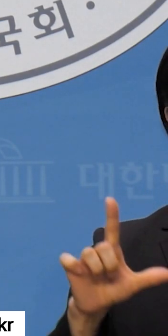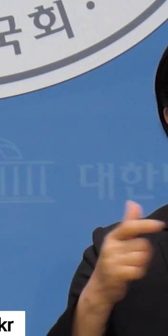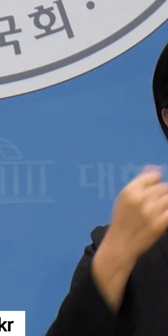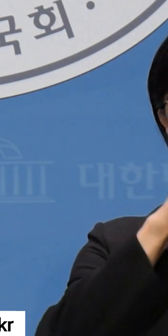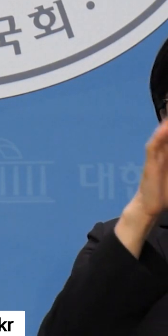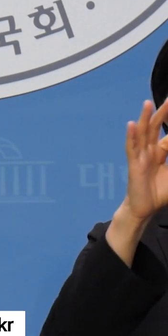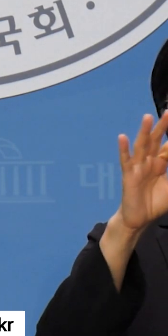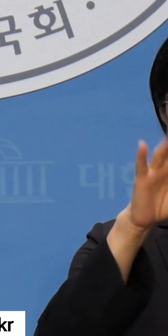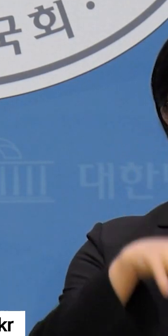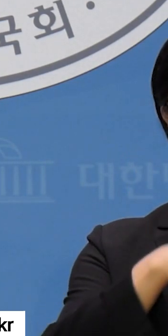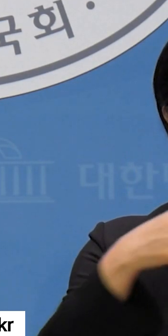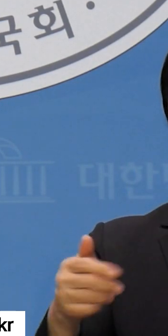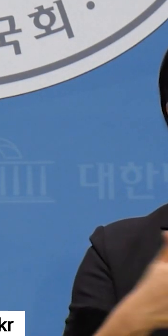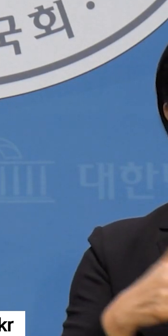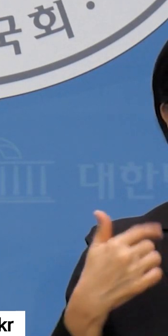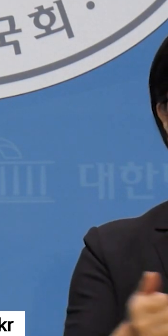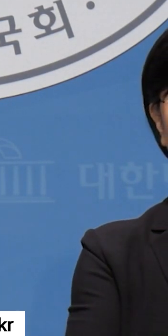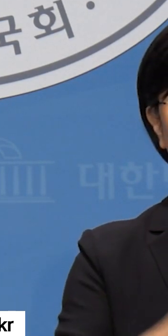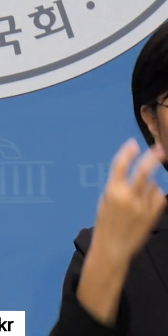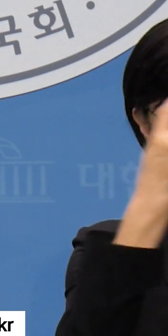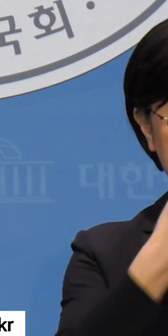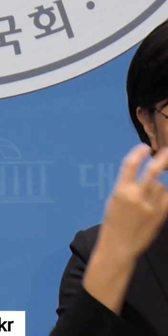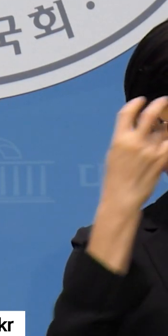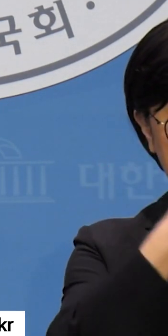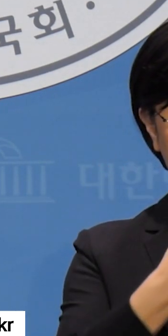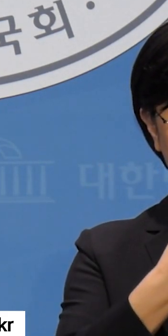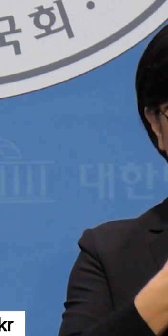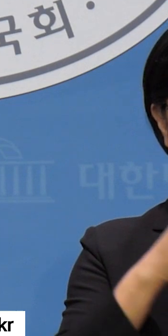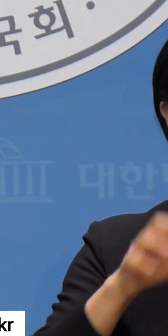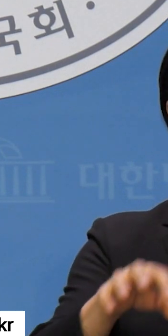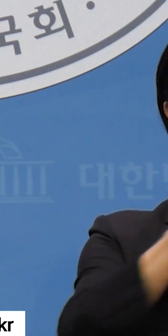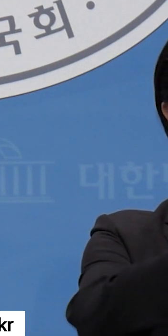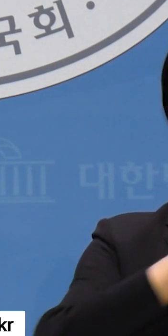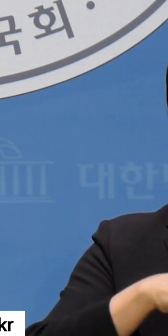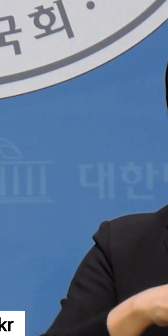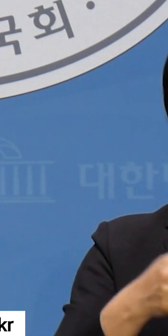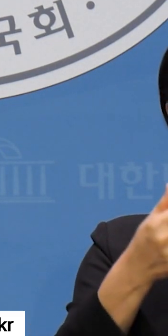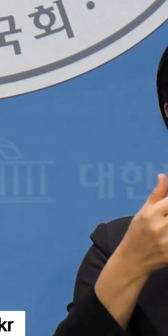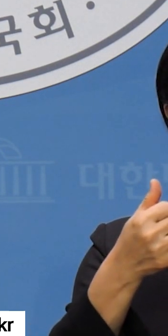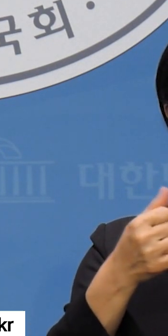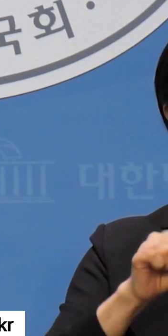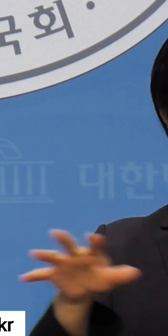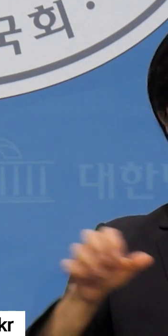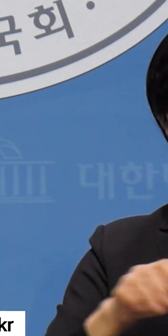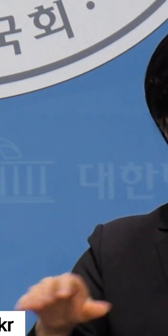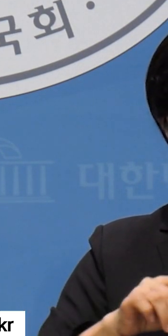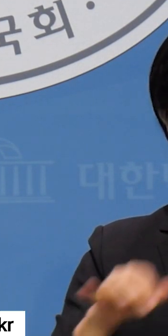2024년도 예산안에 대한 상임위원회 심사가 곳곳에서 파행되고 있습니다.